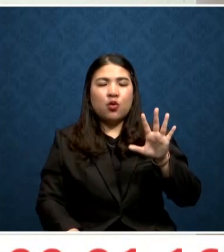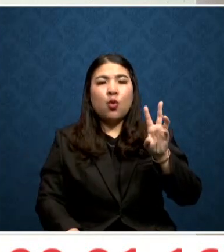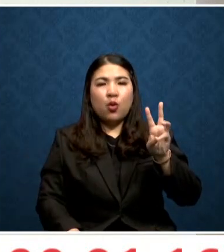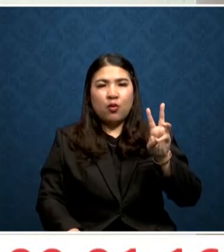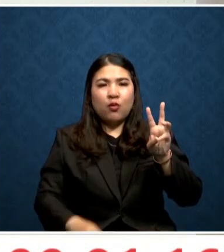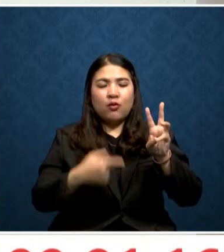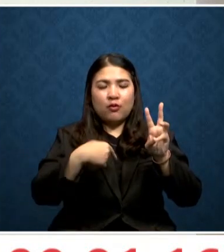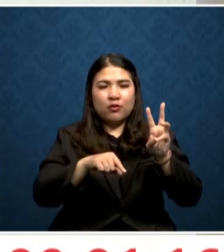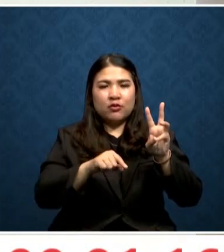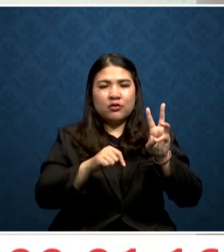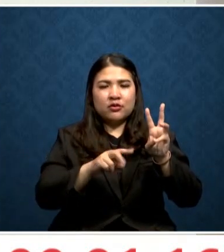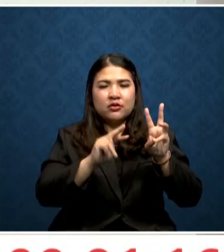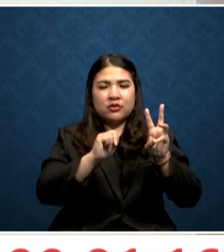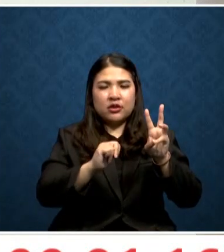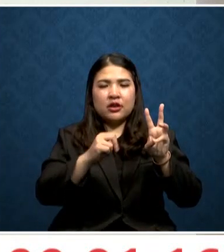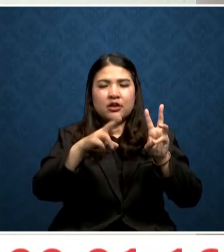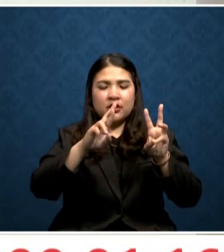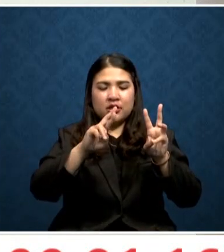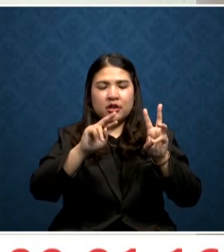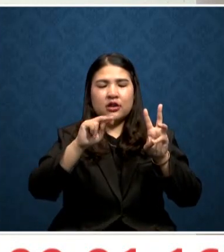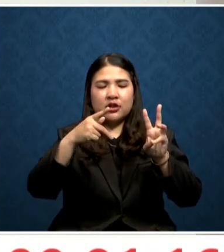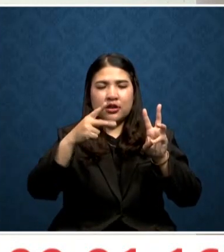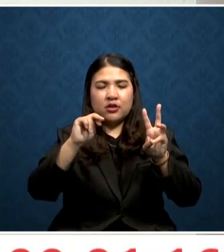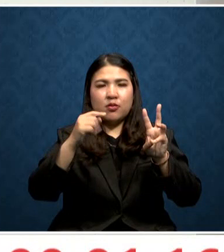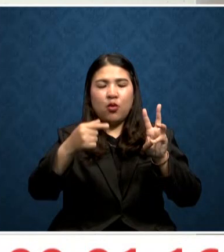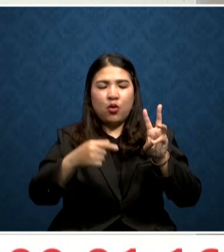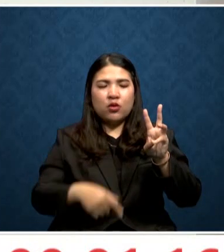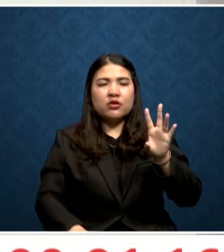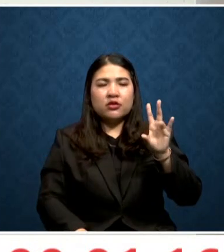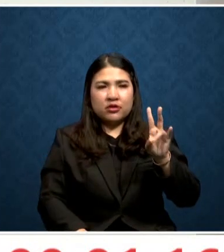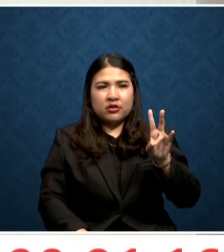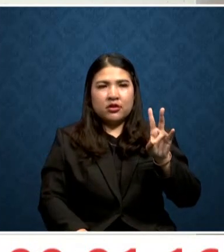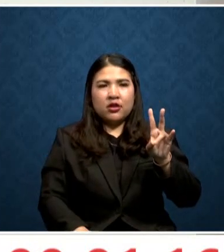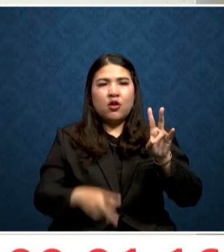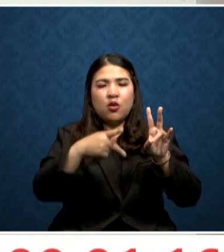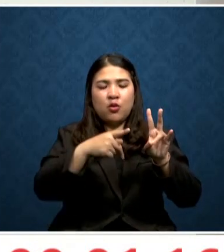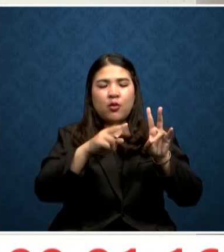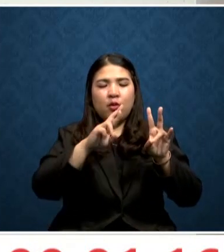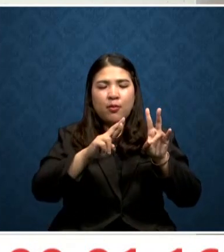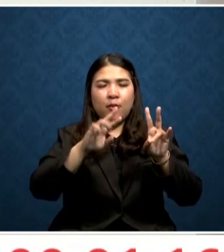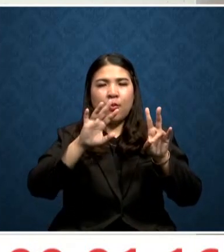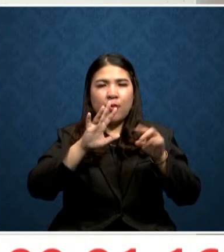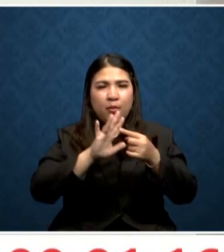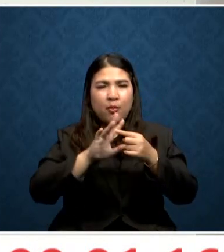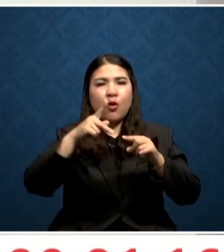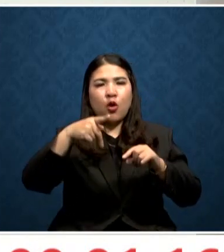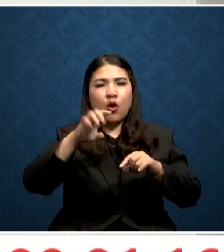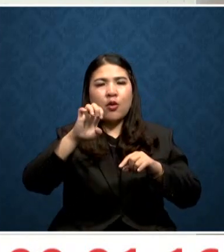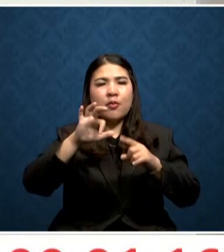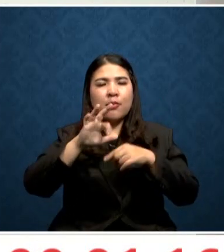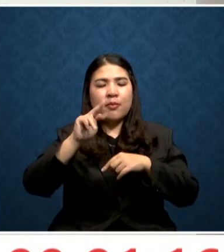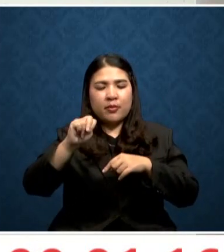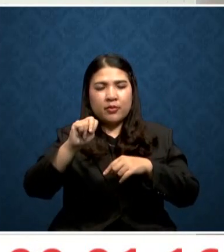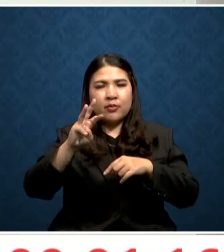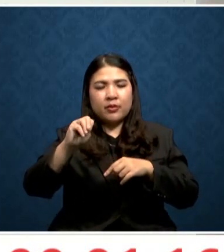นายนฤพลสุคนธชาติ 7. นายพรเพิ่มทองศรี 8. นายยโ